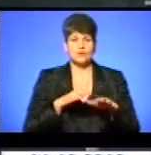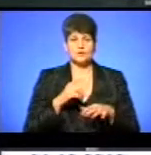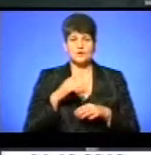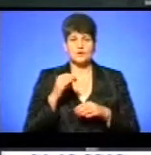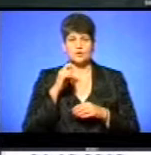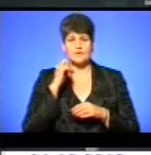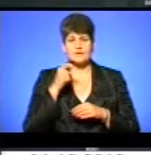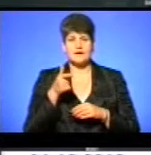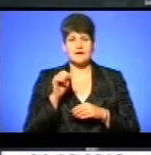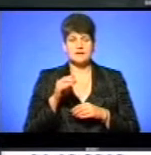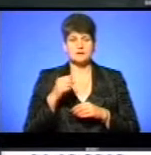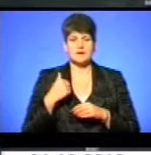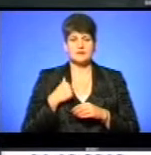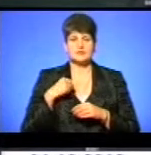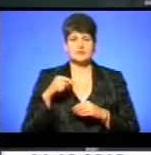армії